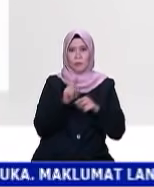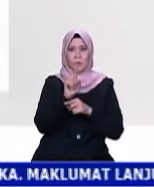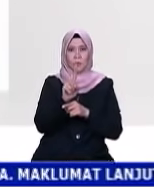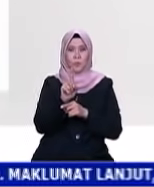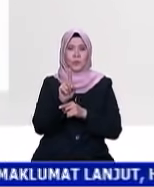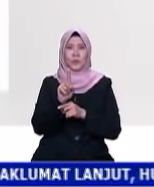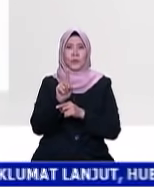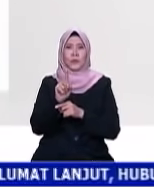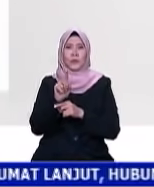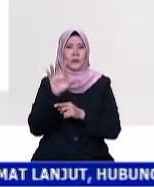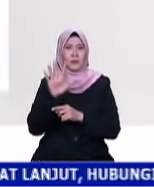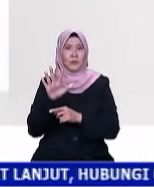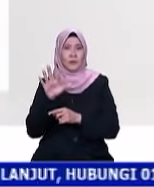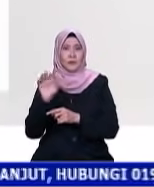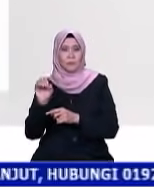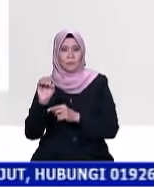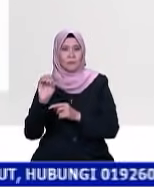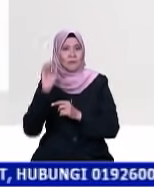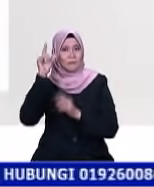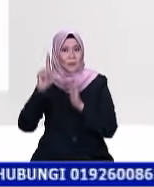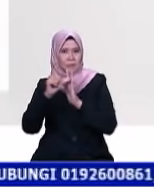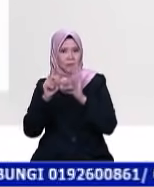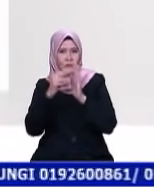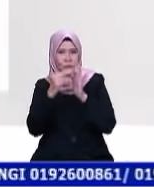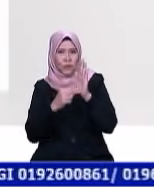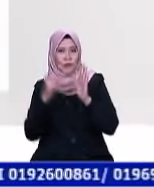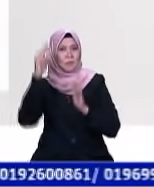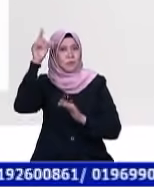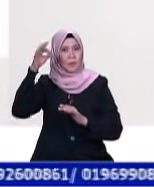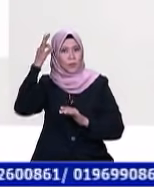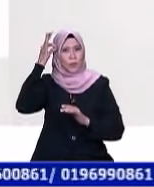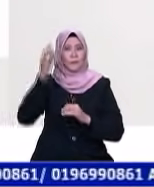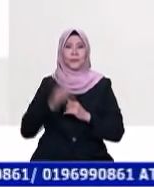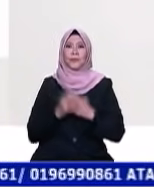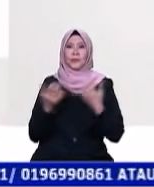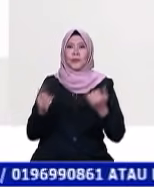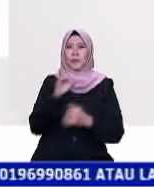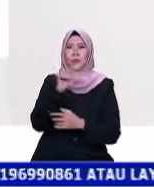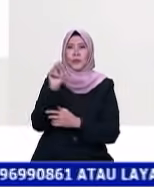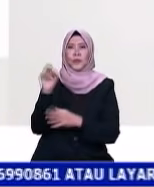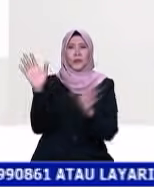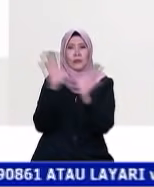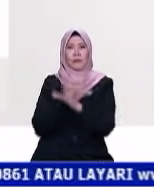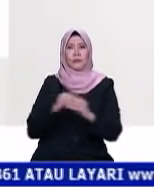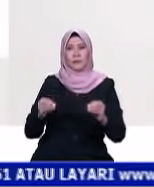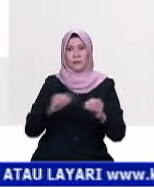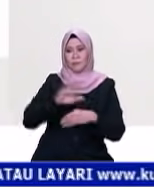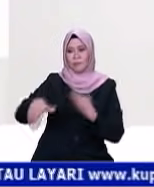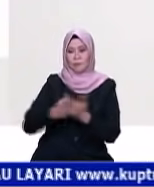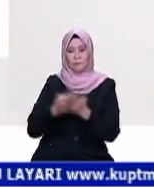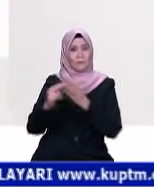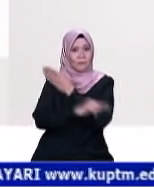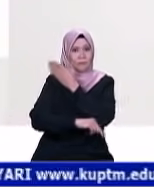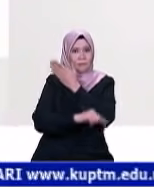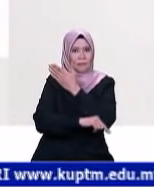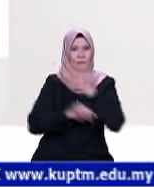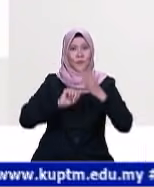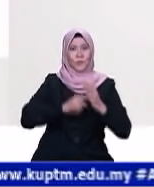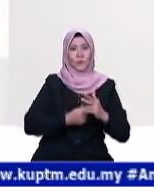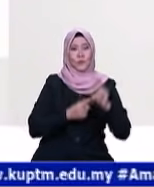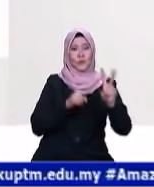150 Perlembagaan Persekutuan. Ia bagi menggantung pilihan raya umum DUN Sarawak dan perlu meliputi seluruh negeri itu